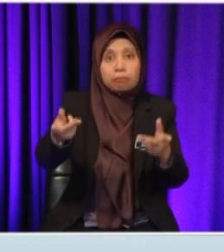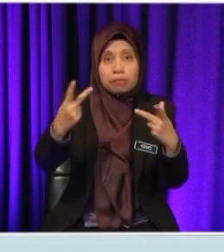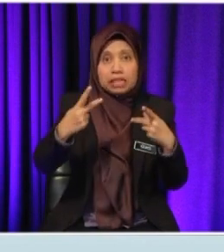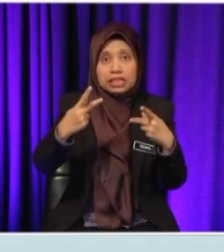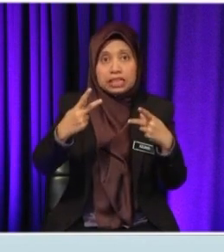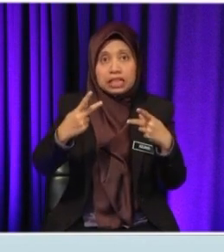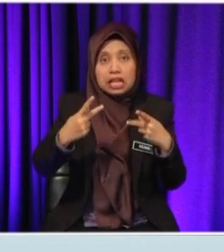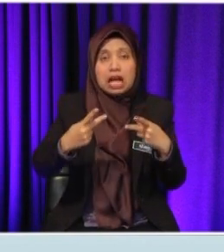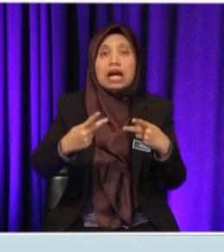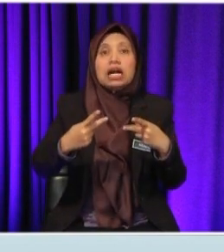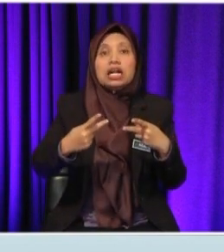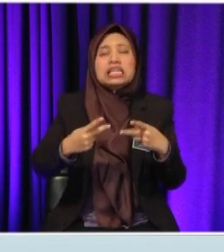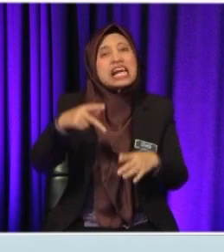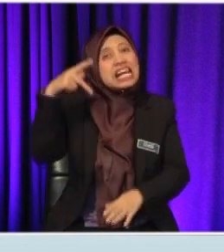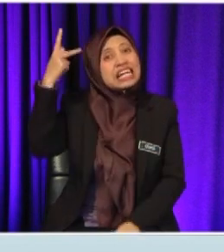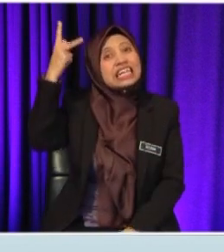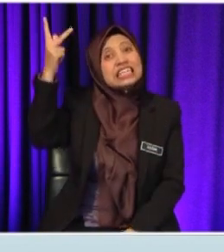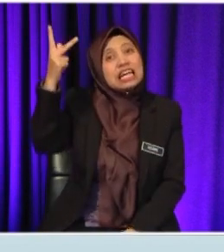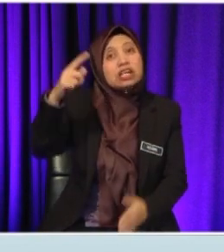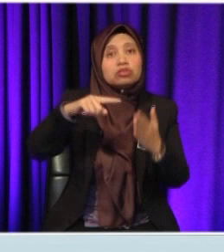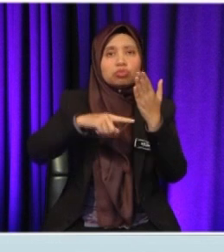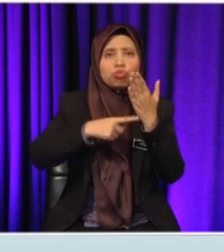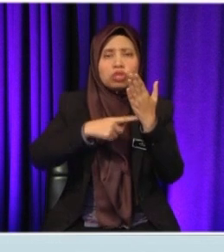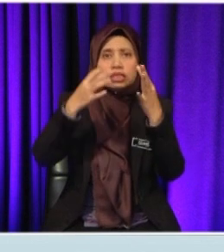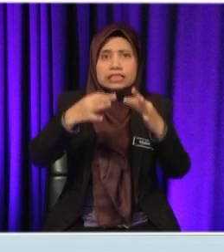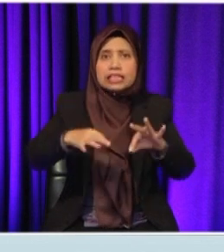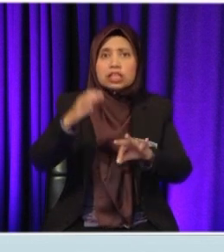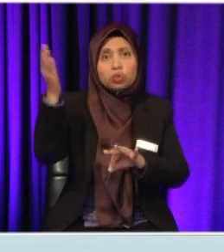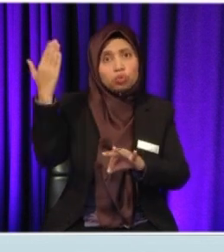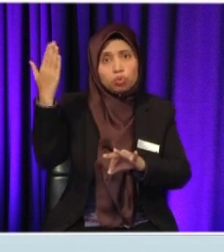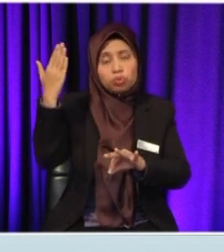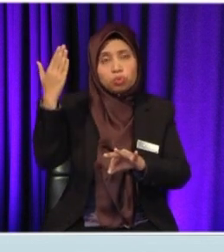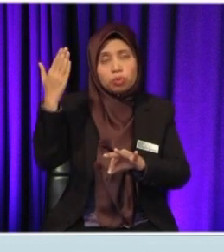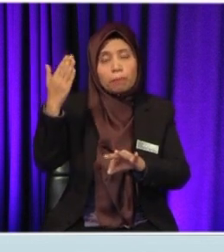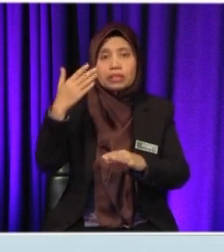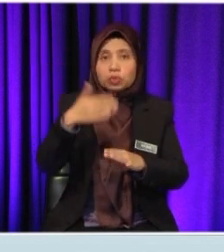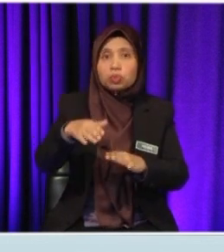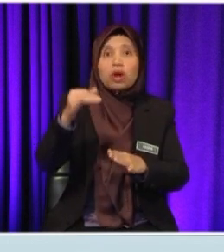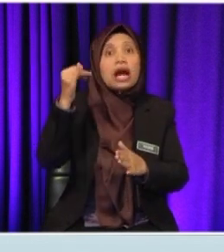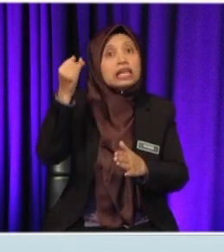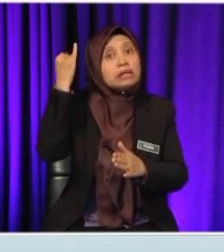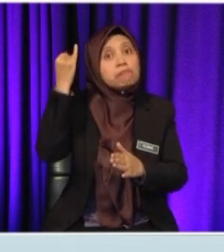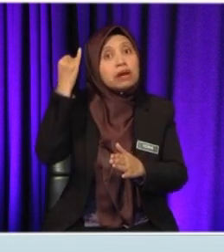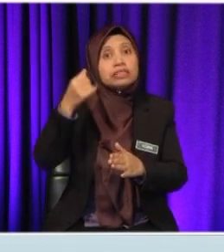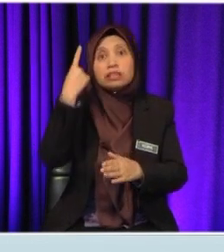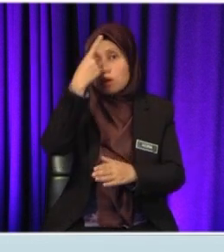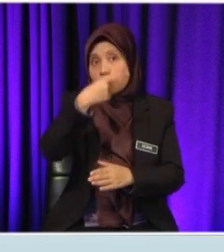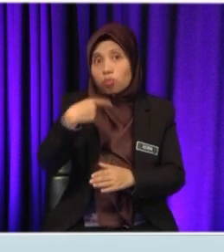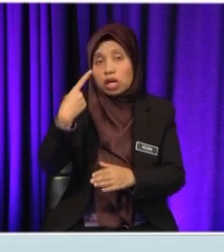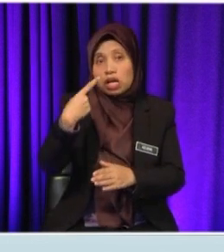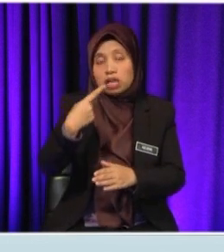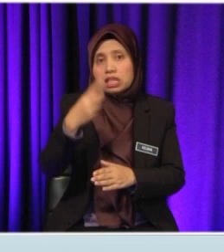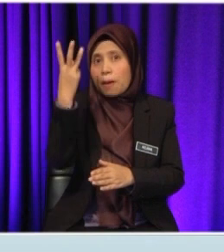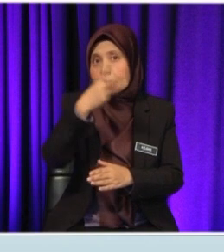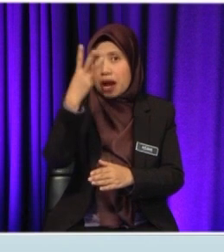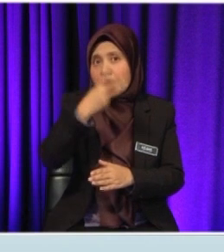teknik pengarang mengenang semula peristiwa yang pernah dialami dulu. Okey, kemudian kita ada imbas muka. Cara pengarang memberikan bayangan awal